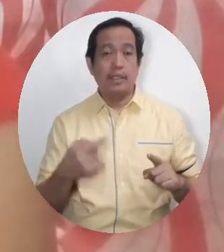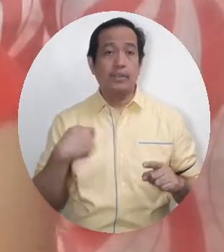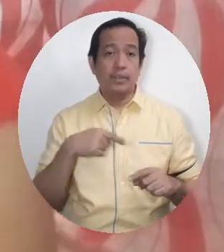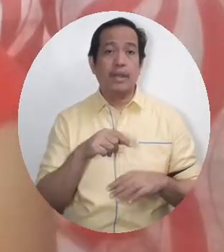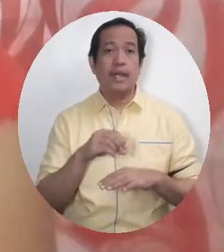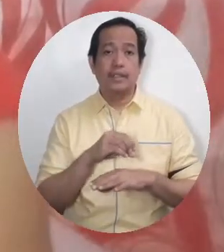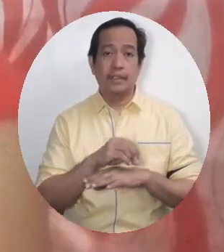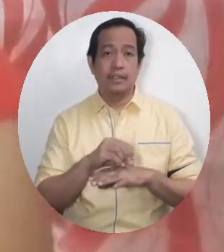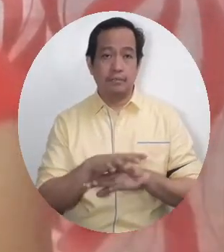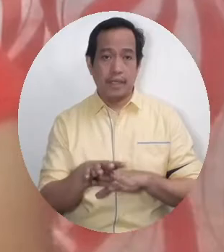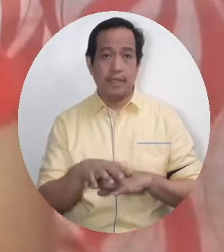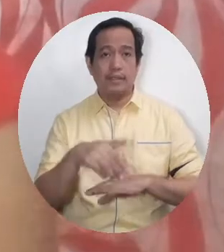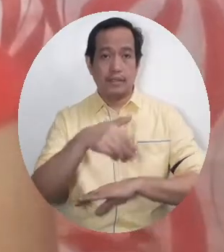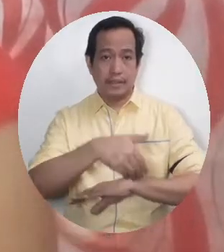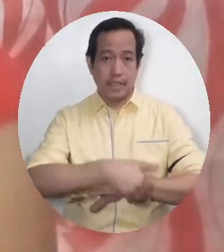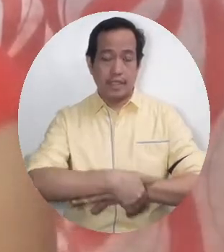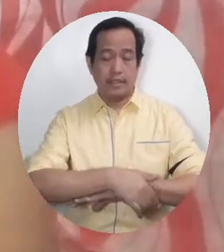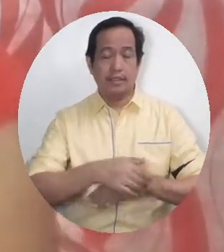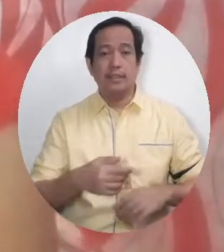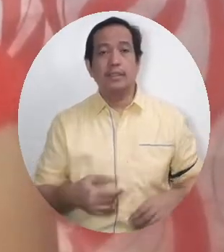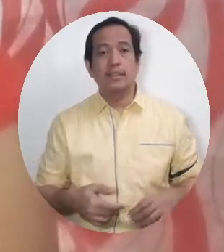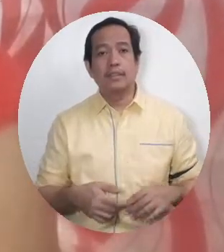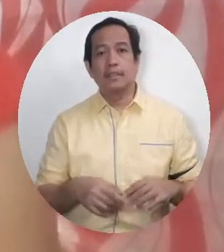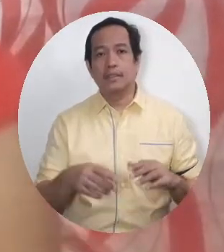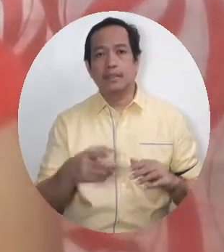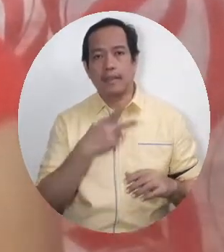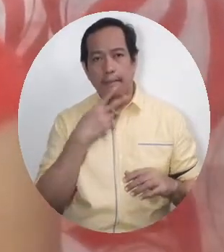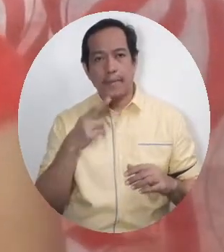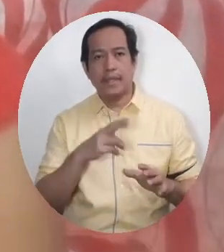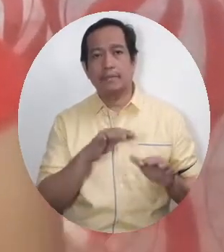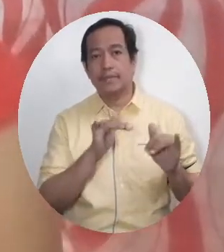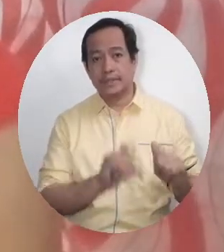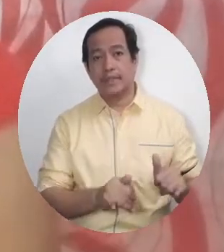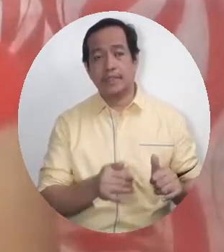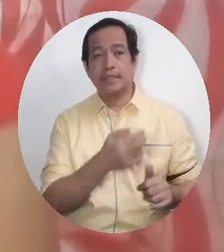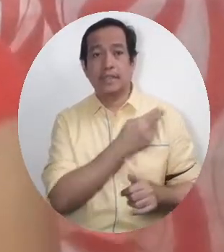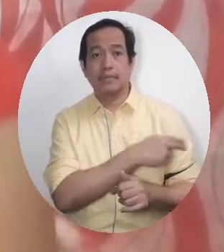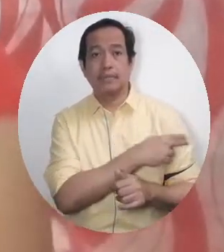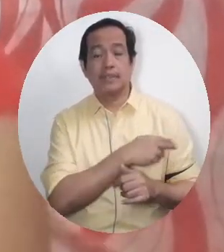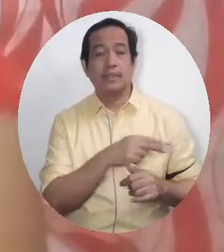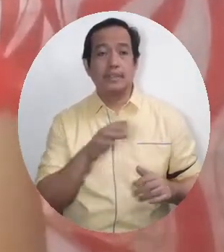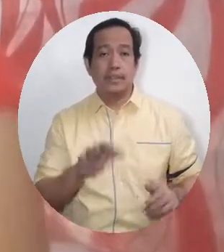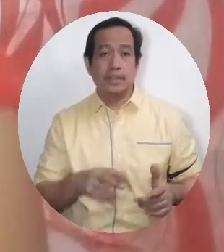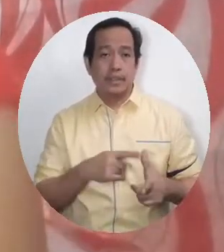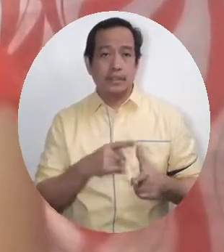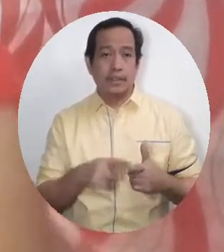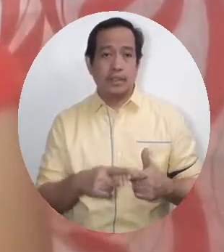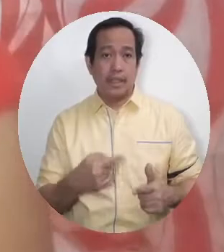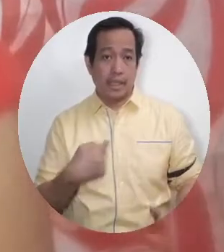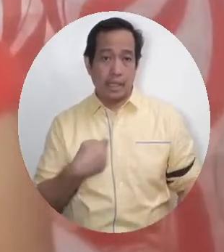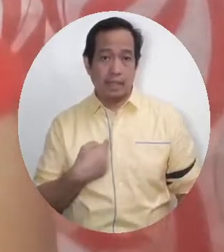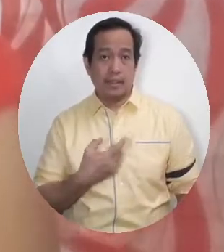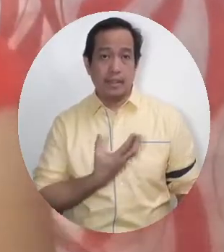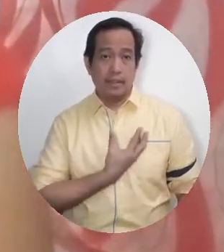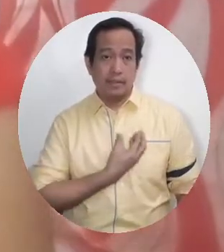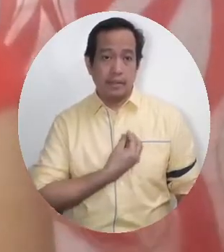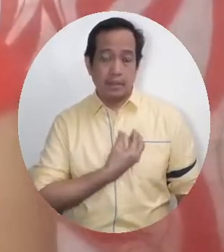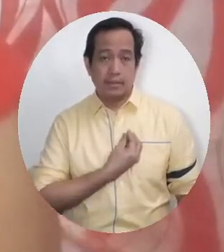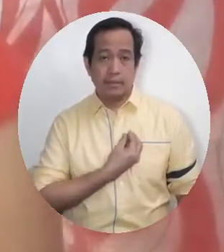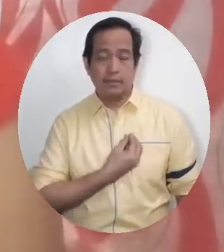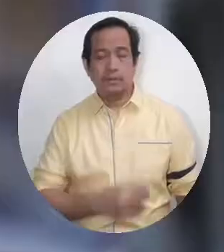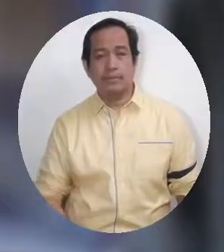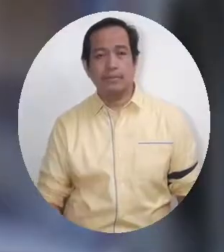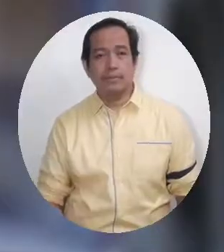Pero in-advise na po niya sa akin yung gabi na yun na i-admit po yung anak ko. So, syempre po, medyo kinabahan